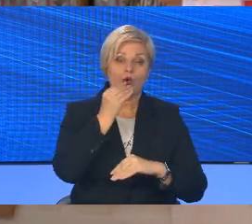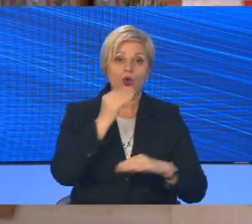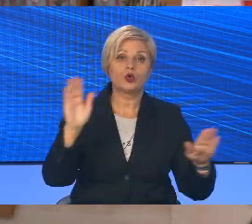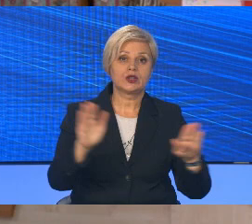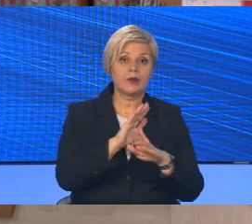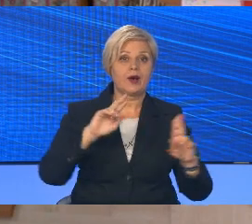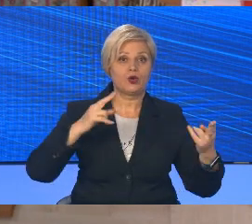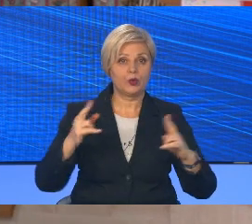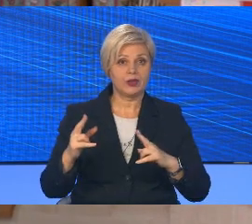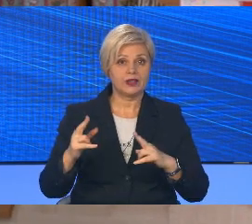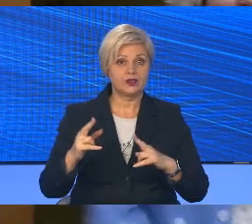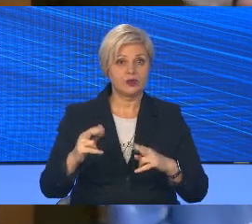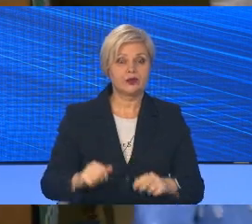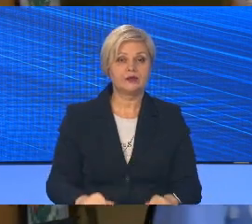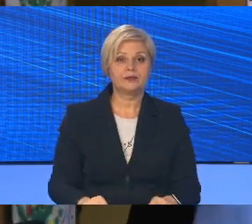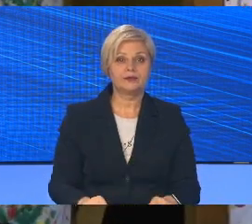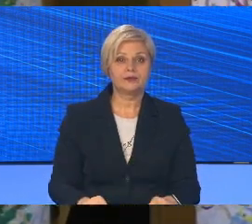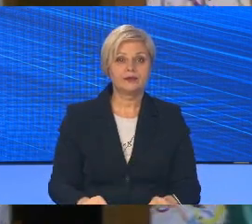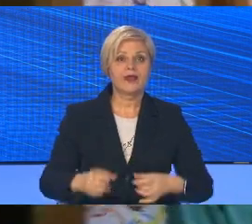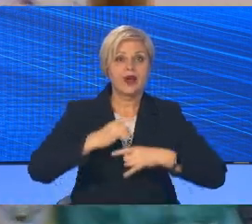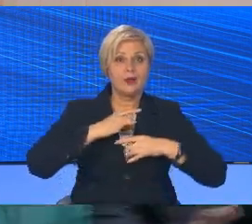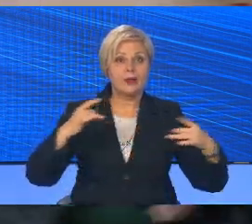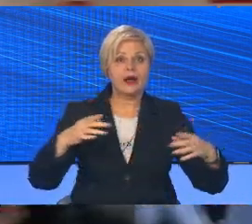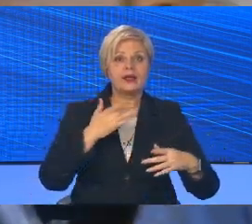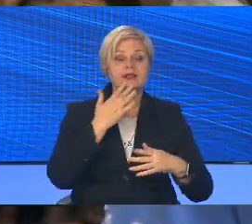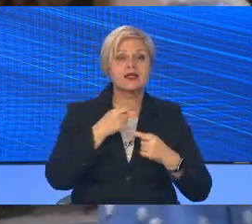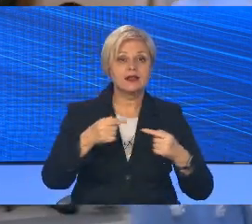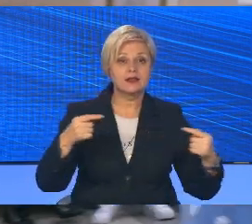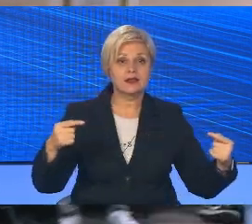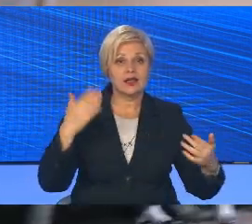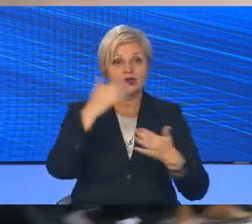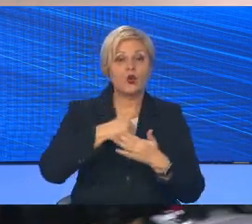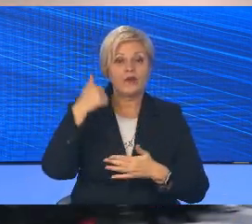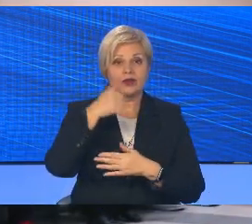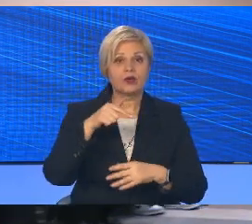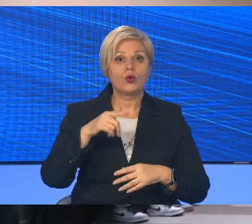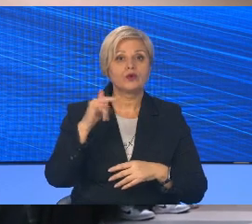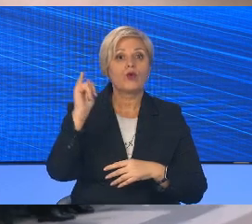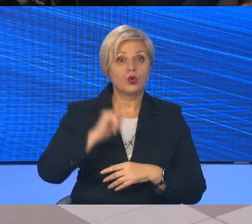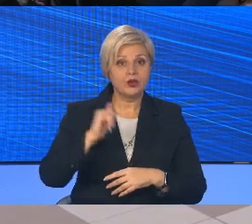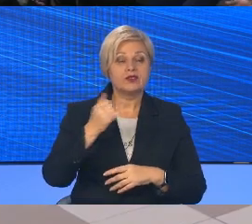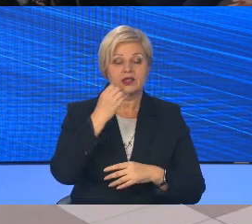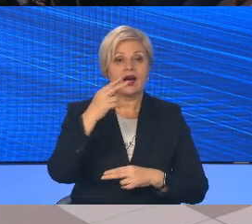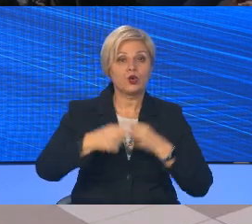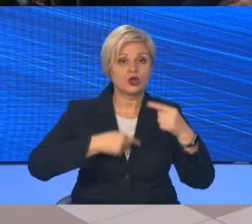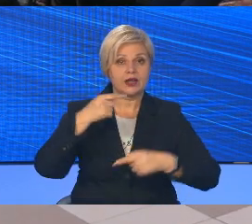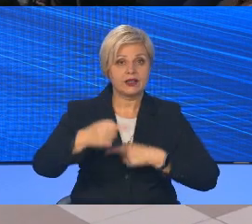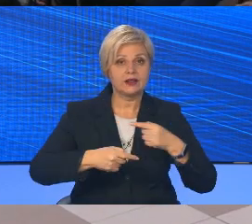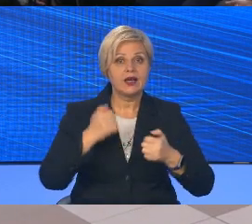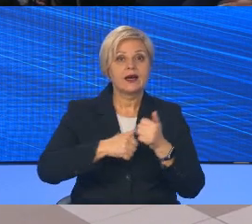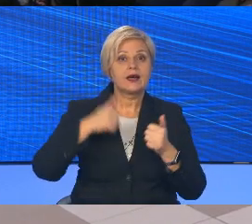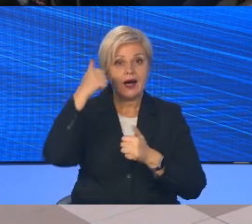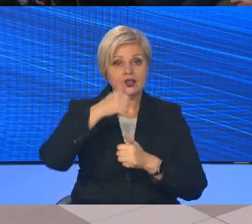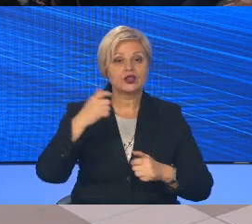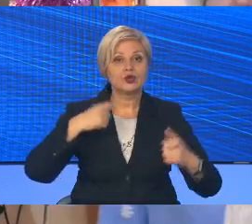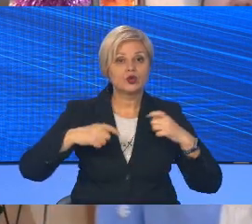поємо, танцюємо. Святкування інтернаціонального Нового году у ГДТУ – добра традиція. Кожен год